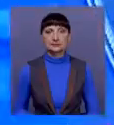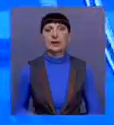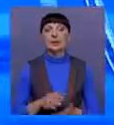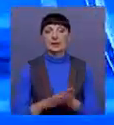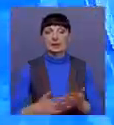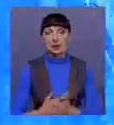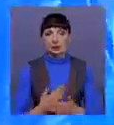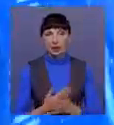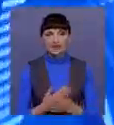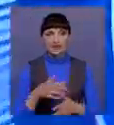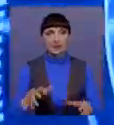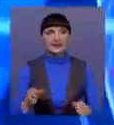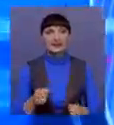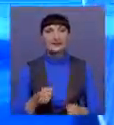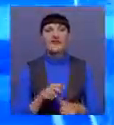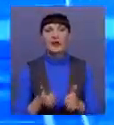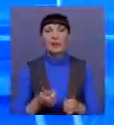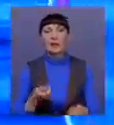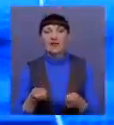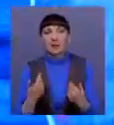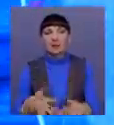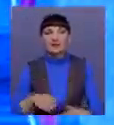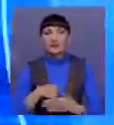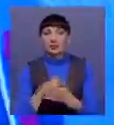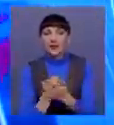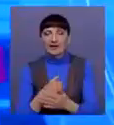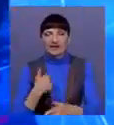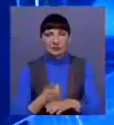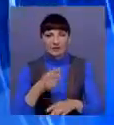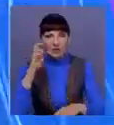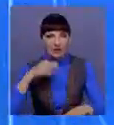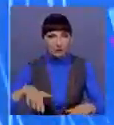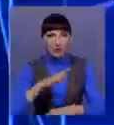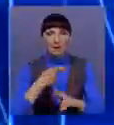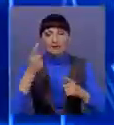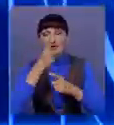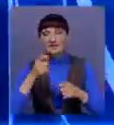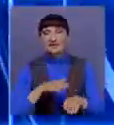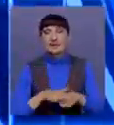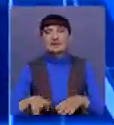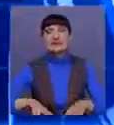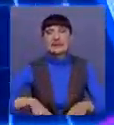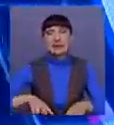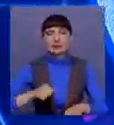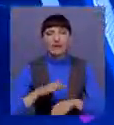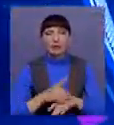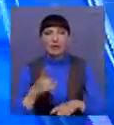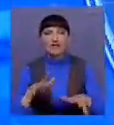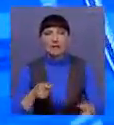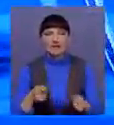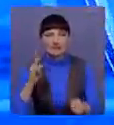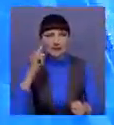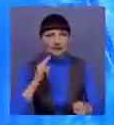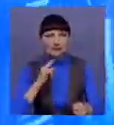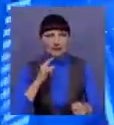Продолжаем выпуск. Президентская форма правления стала фундаментальной основой государственности. Об этом заявил исполнительный директор фонда первого президента